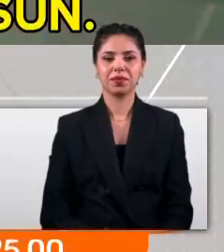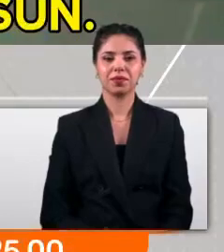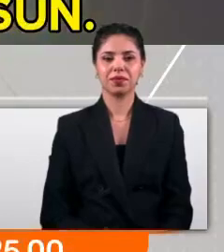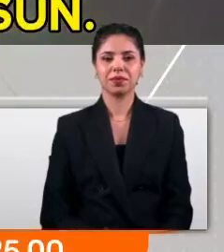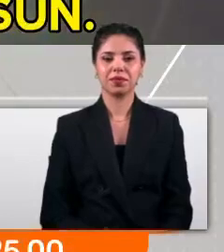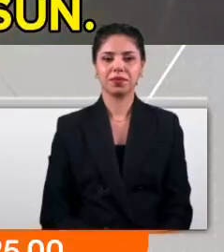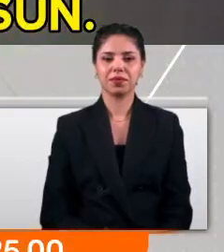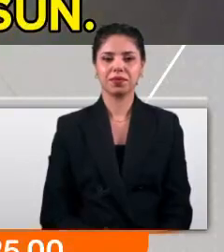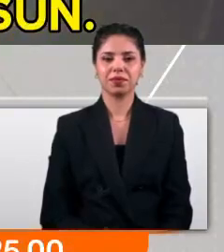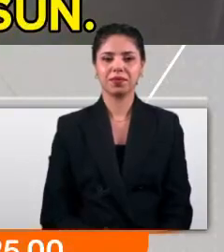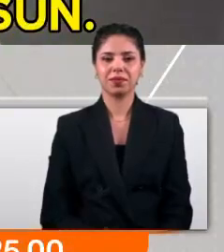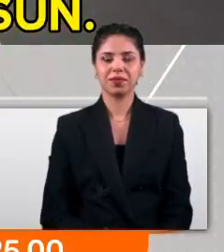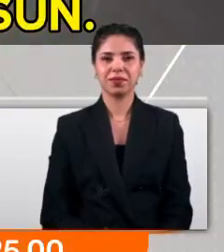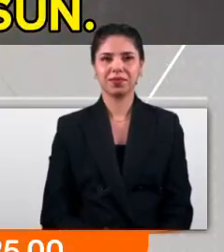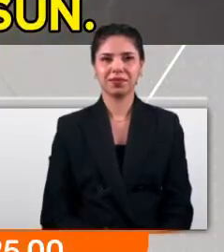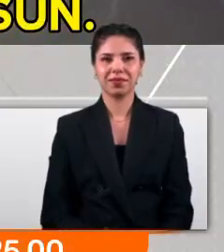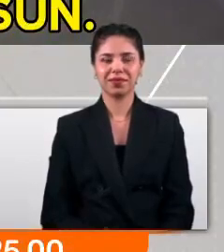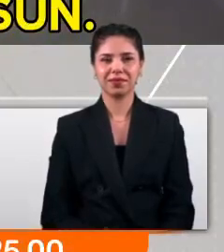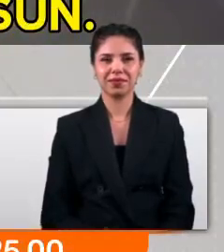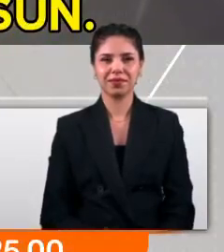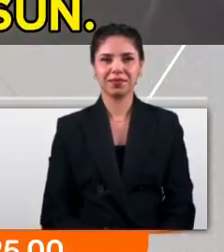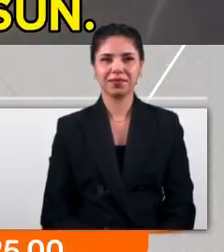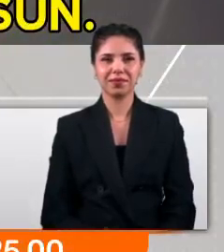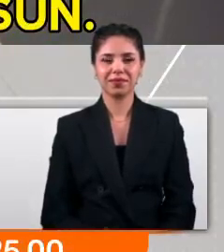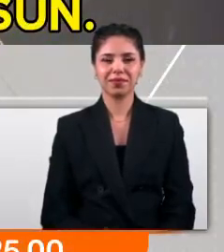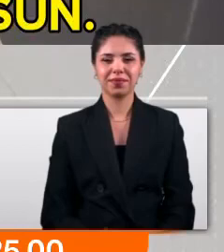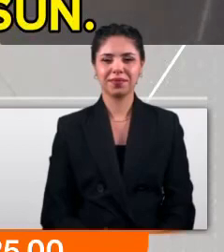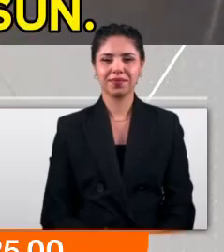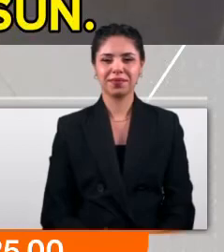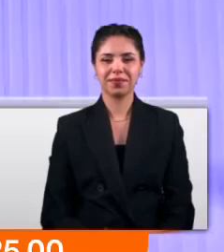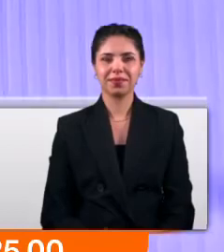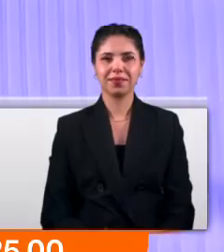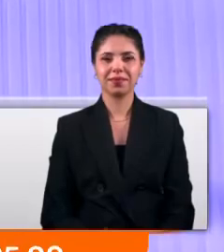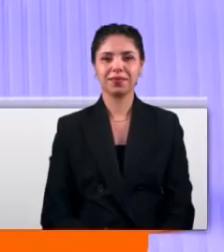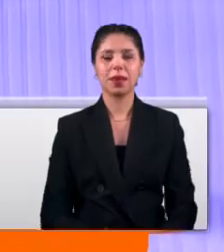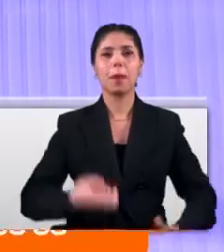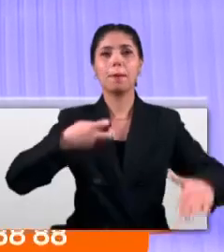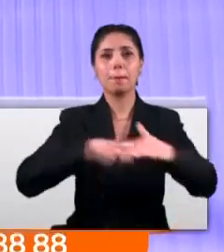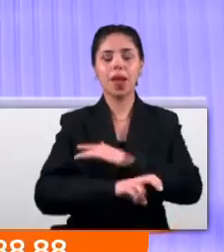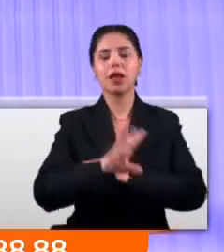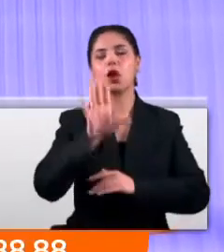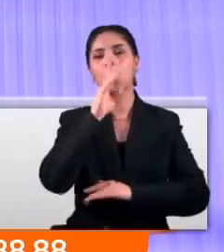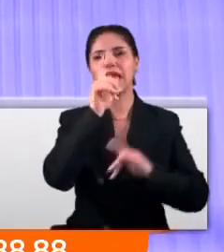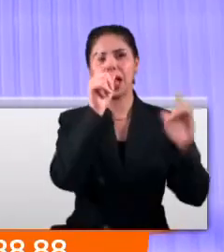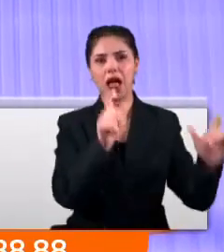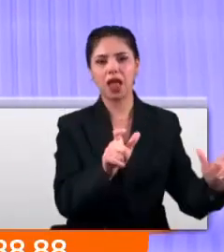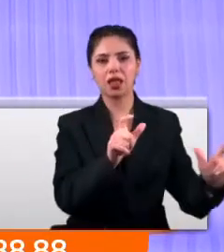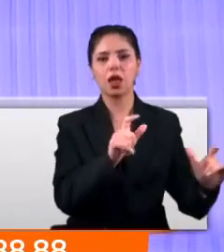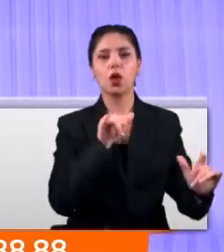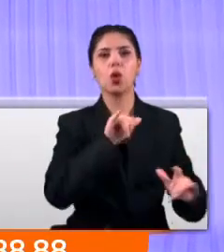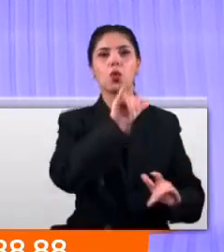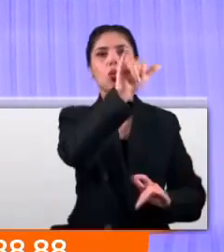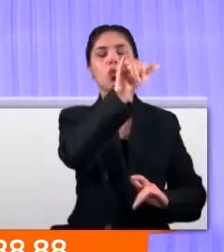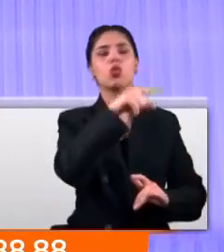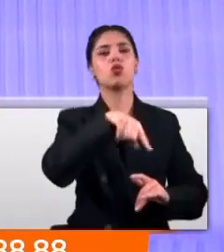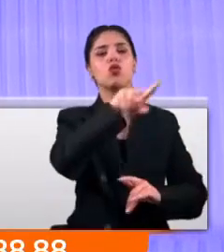Evet, bayağı indim. Ama çok güzel yapılmış. Hayırlısı olsun. Metronun Kağıthane istasyonunda uçak teması